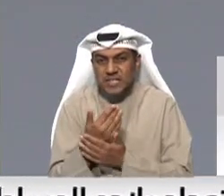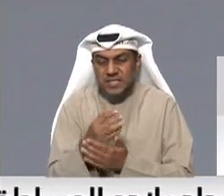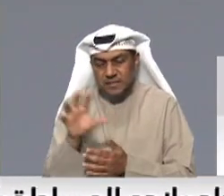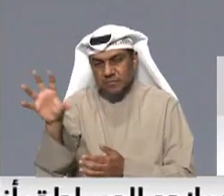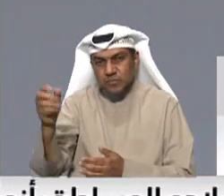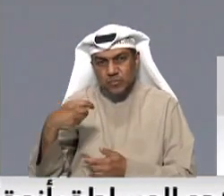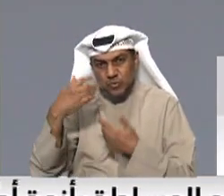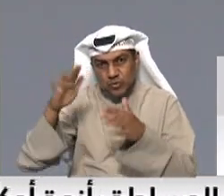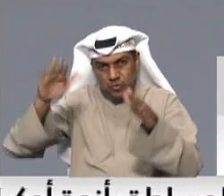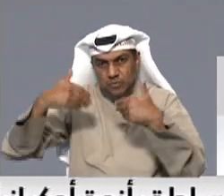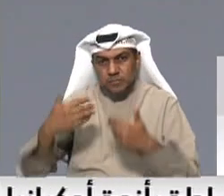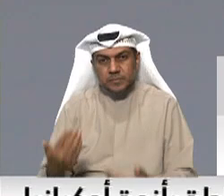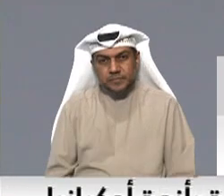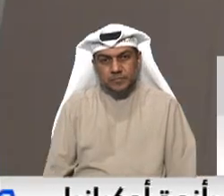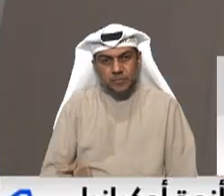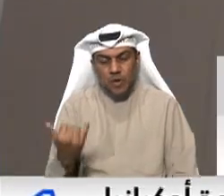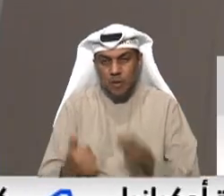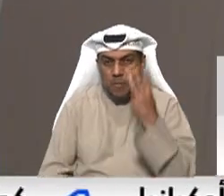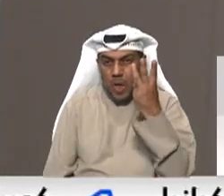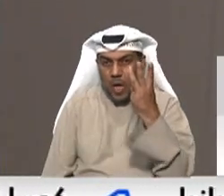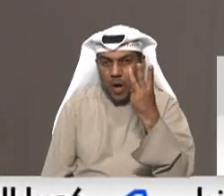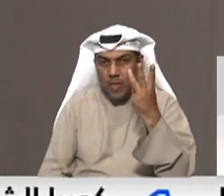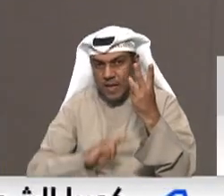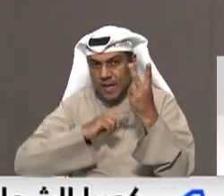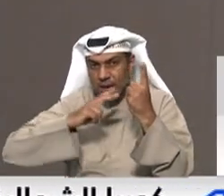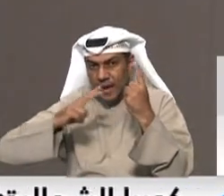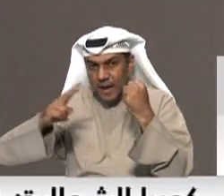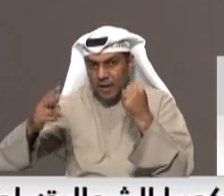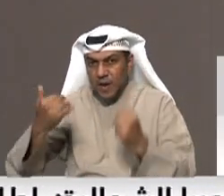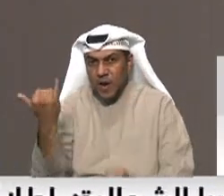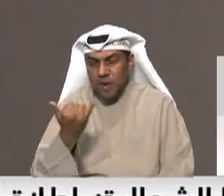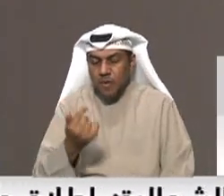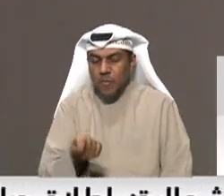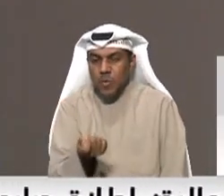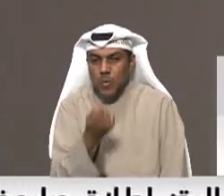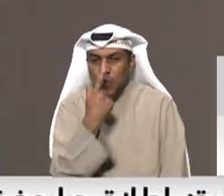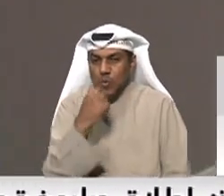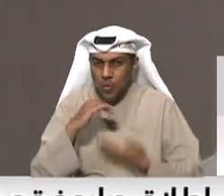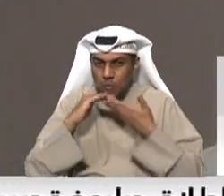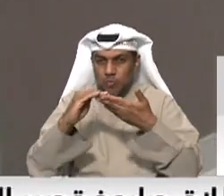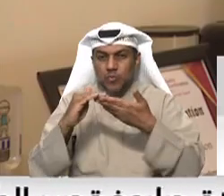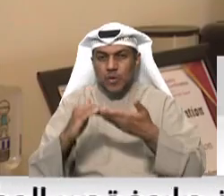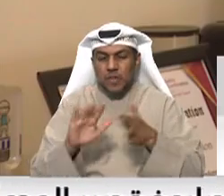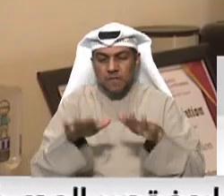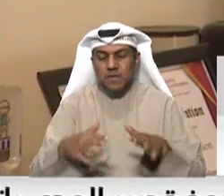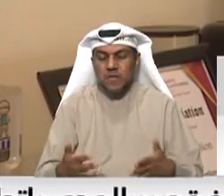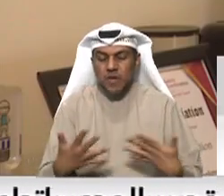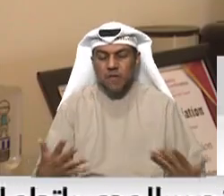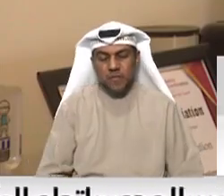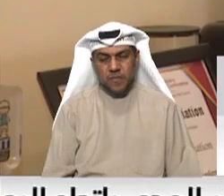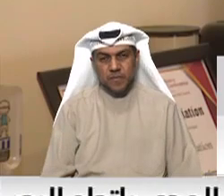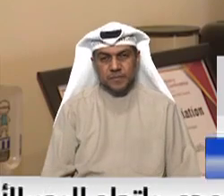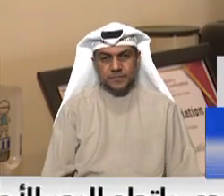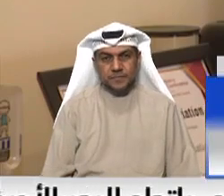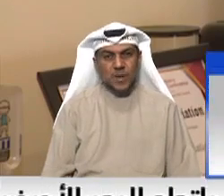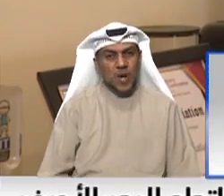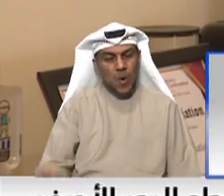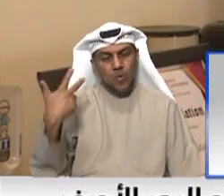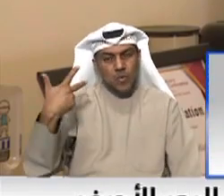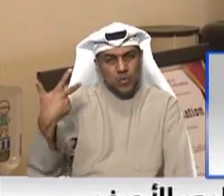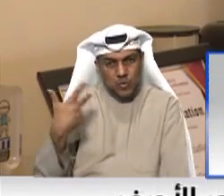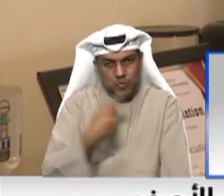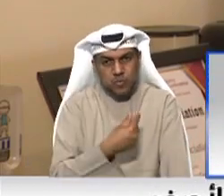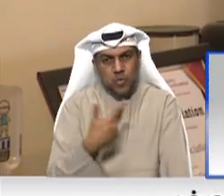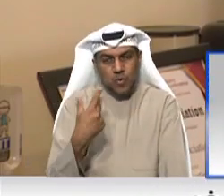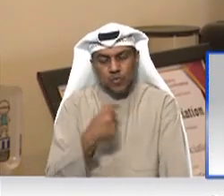المرضى حققت قفز نوعيه في علاجهم والتخفيف من الالام الدول اول عباره عن اوبر اسبوعيه